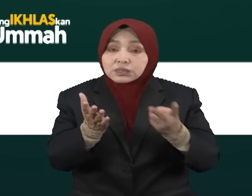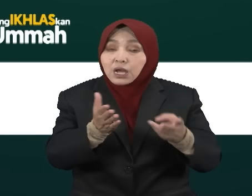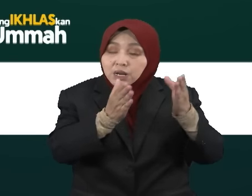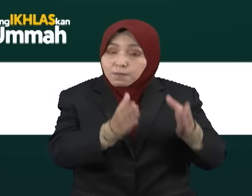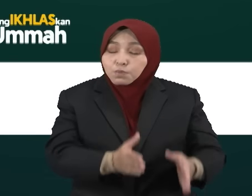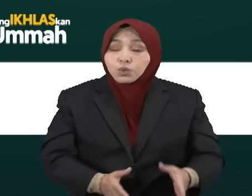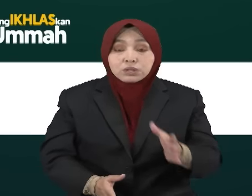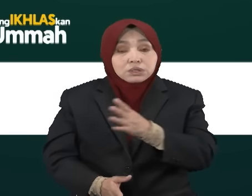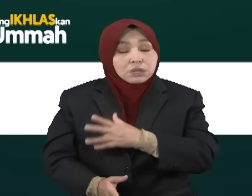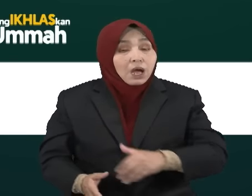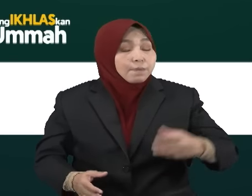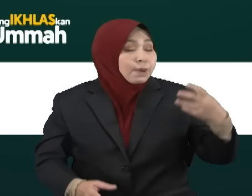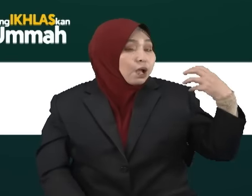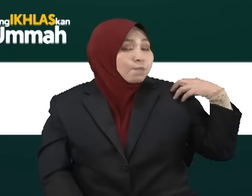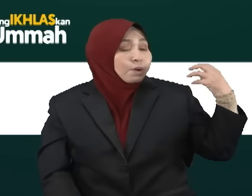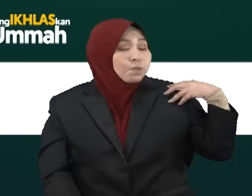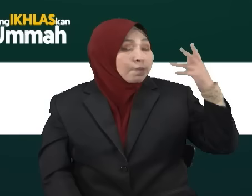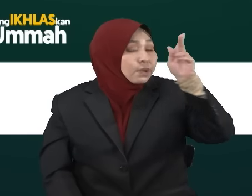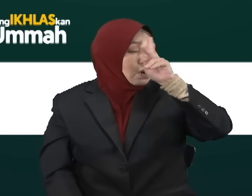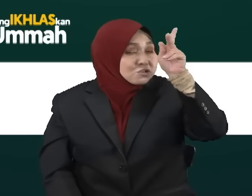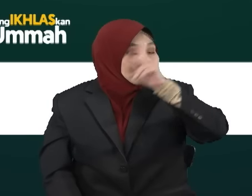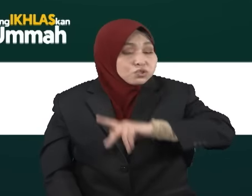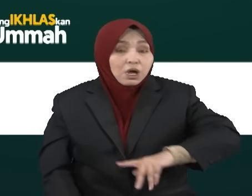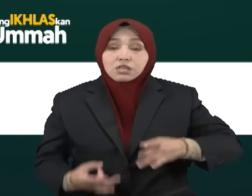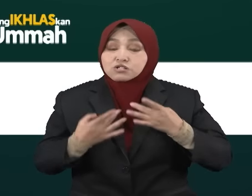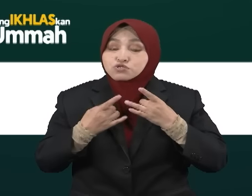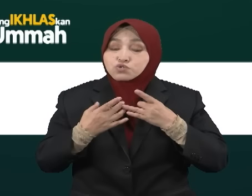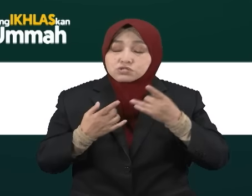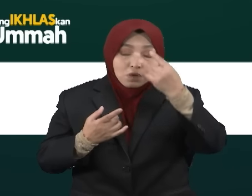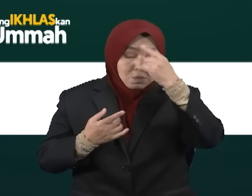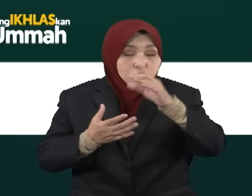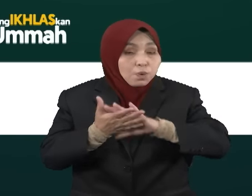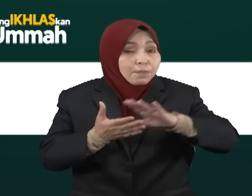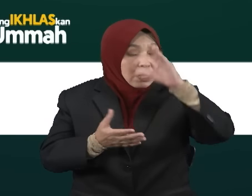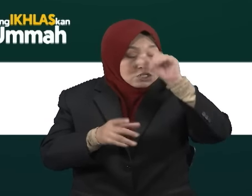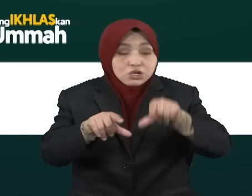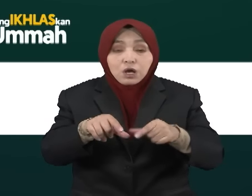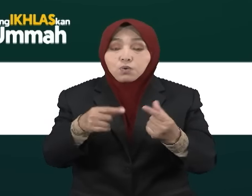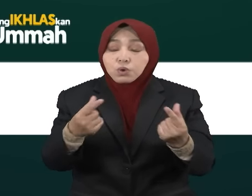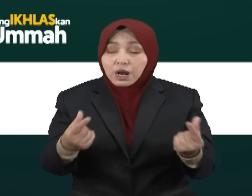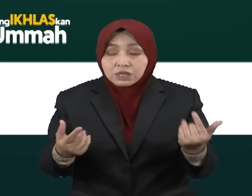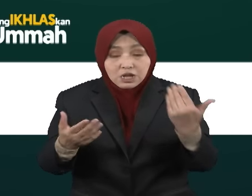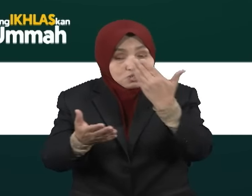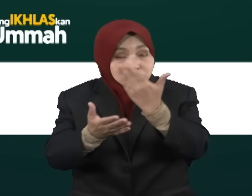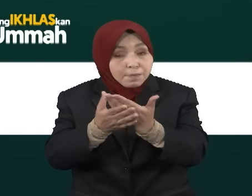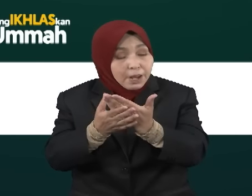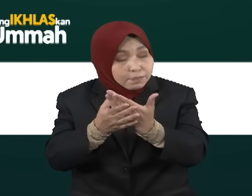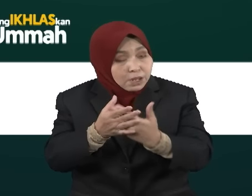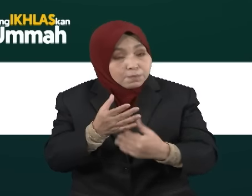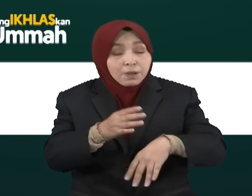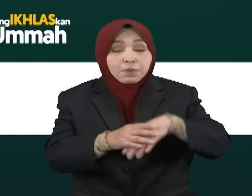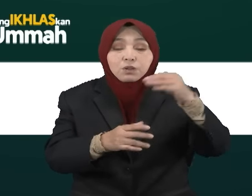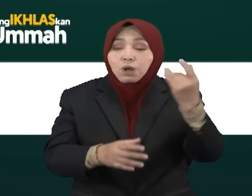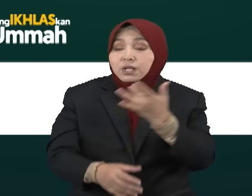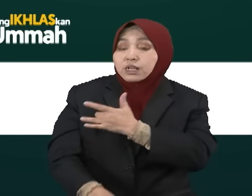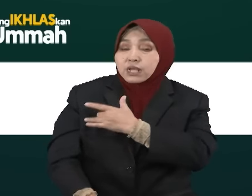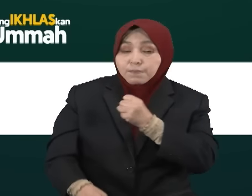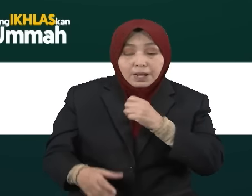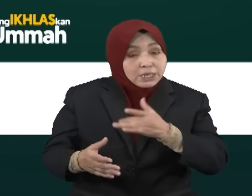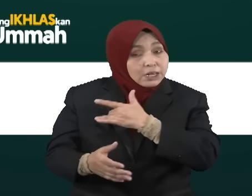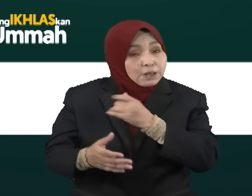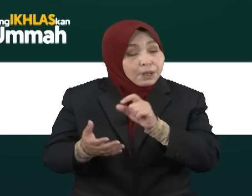dan juga pegawai-pegawai kerajaan swasta untuk mendalami Al-Quran sehingga kan ia melahirkan iman, dan iman